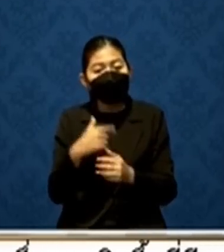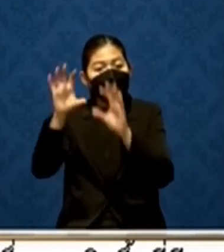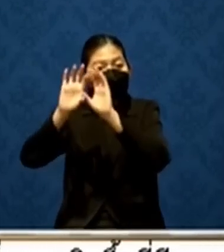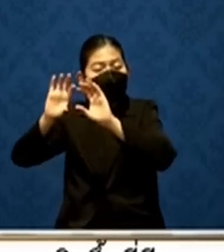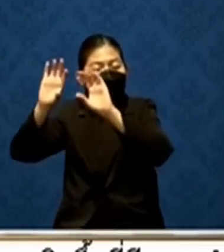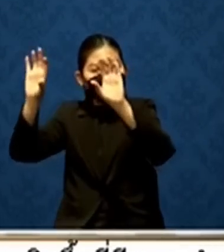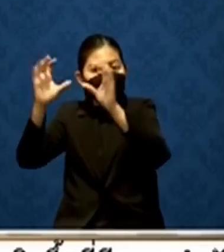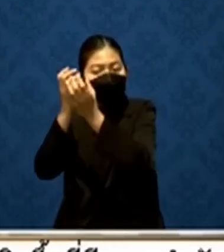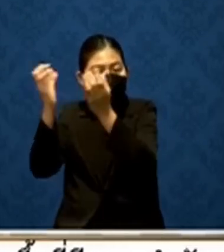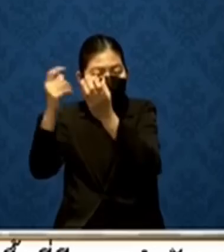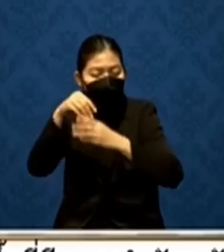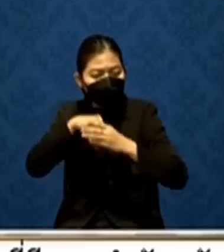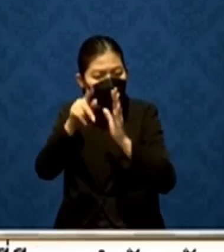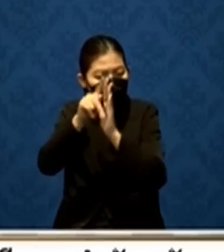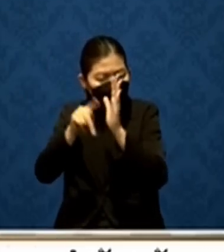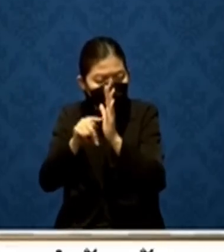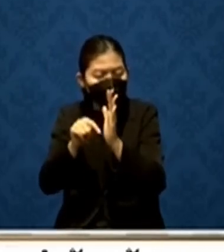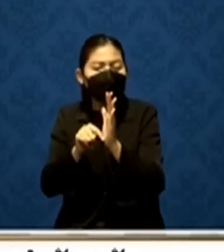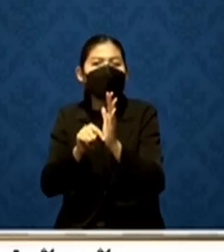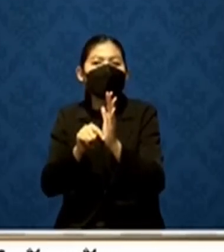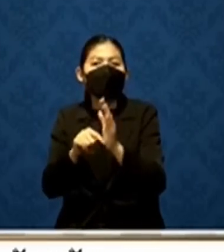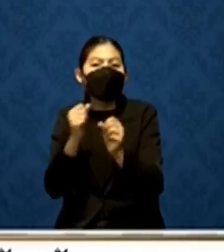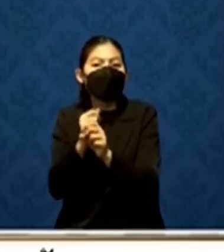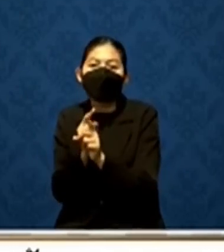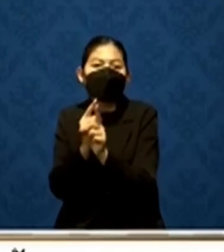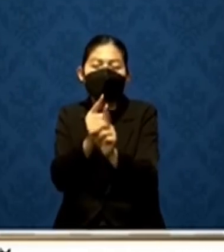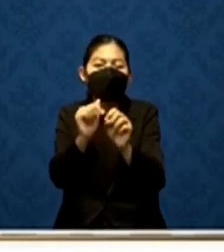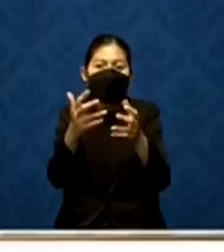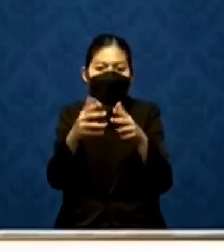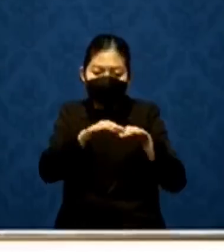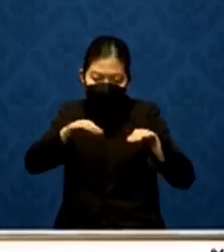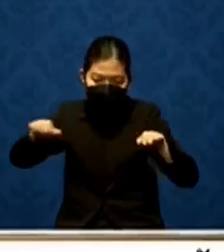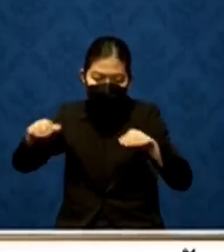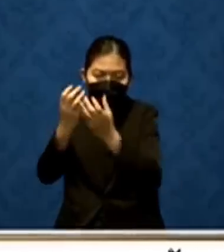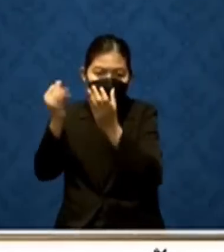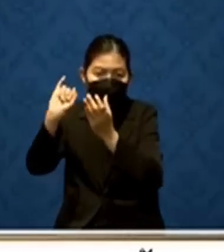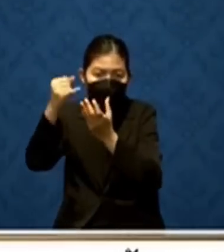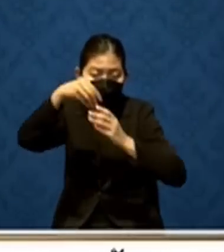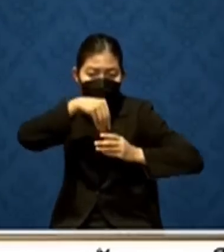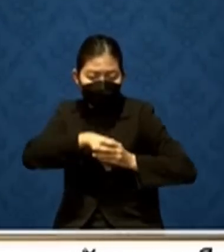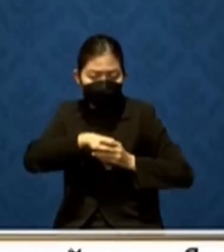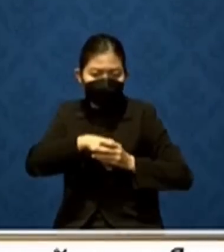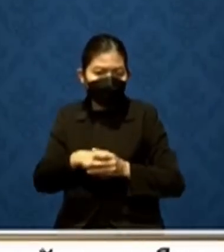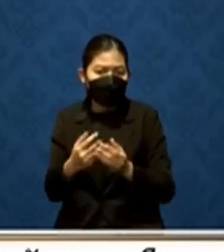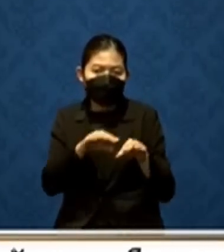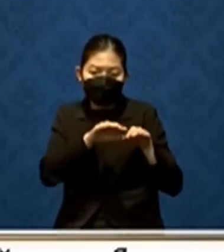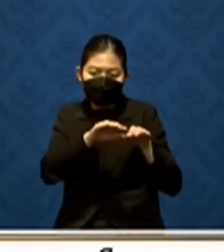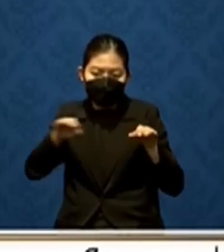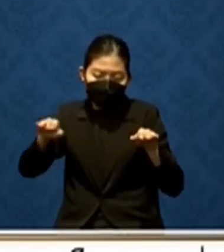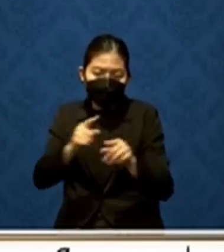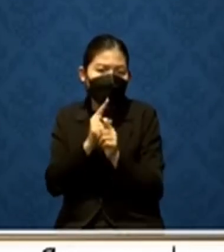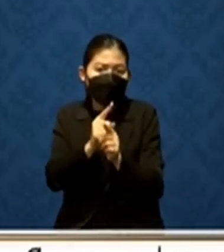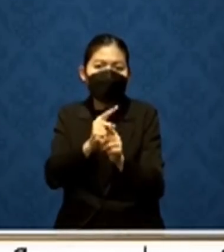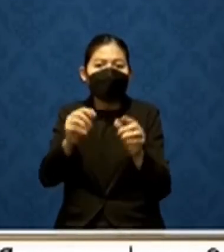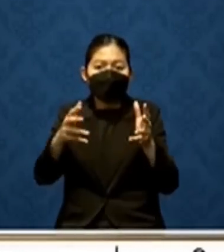หรือกฎหมายฝ่าฝืนหรือไม่ปฏิบัติตามมาตรฐานจะดีทำอย่างร้ายแรงท่าน